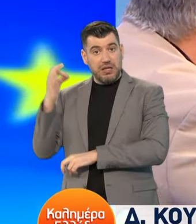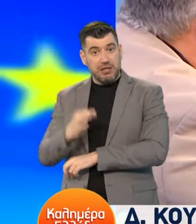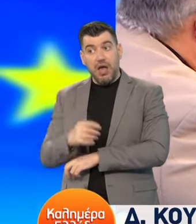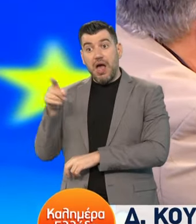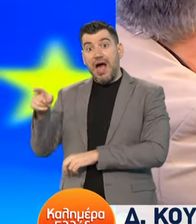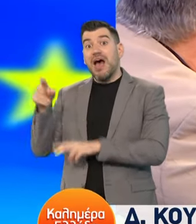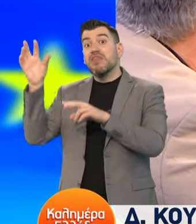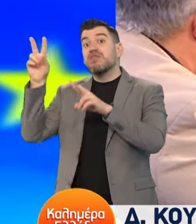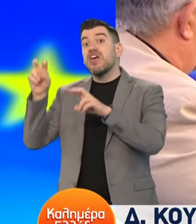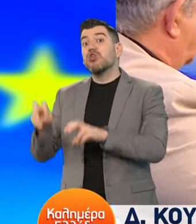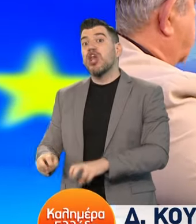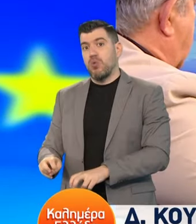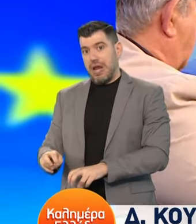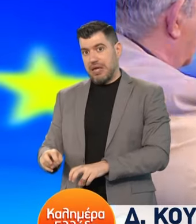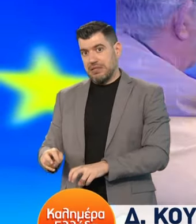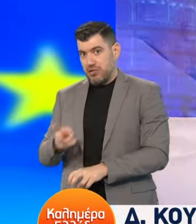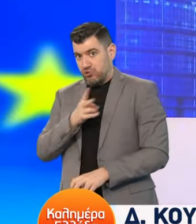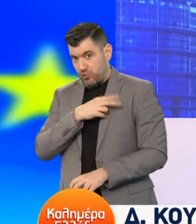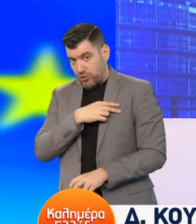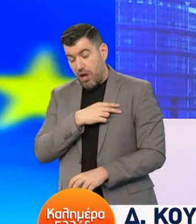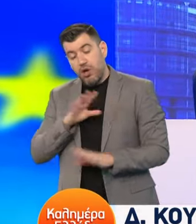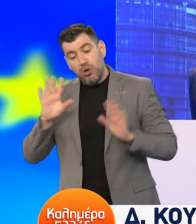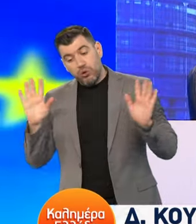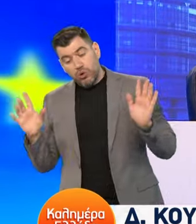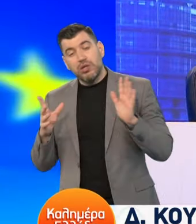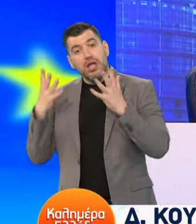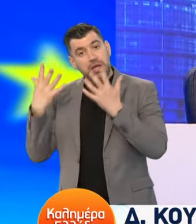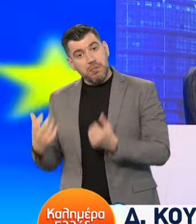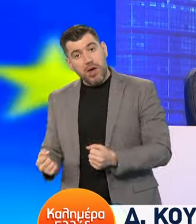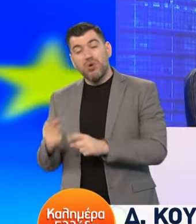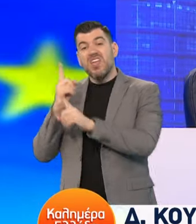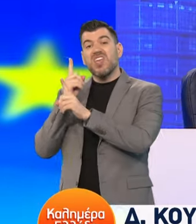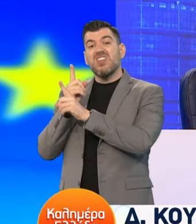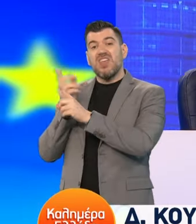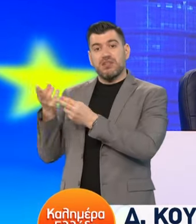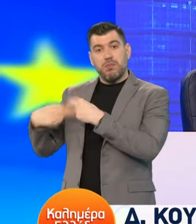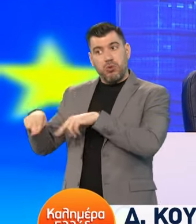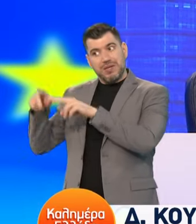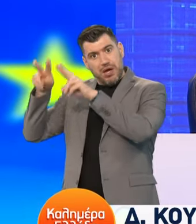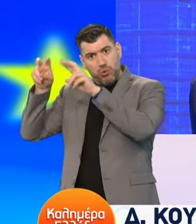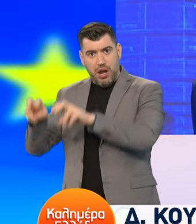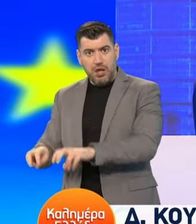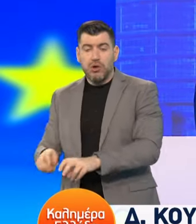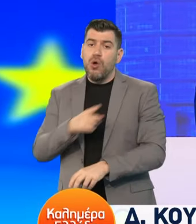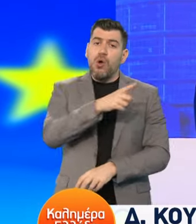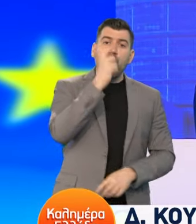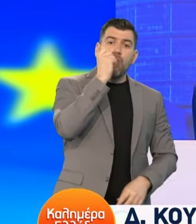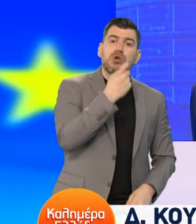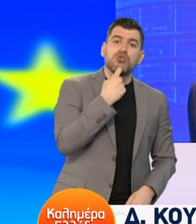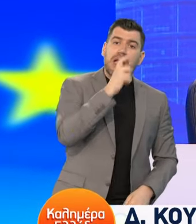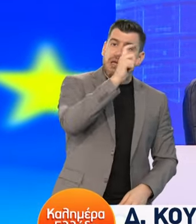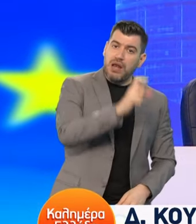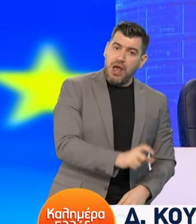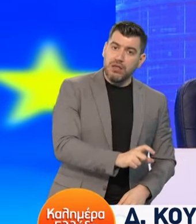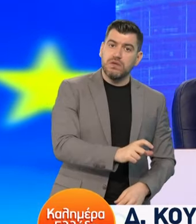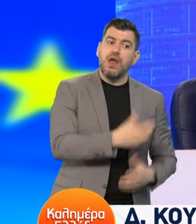έχει γίνει σωστά ή αν δεν έχει δηλώσει σωστά, υπάρχουν οι αρμόδιες αρχές για να το ελέγξουν αυτό. Ο κύριος Κασελάκης έχει